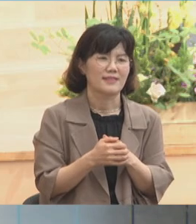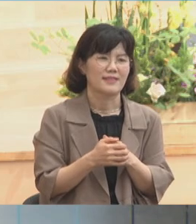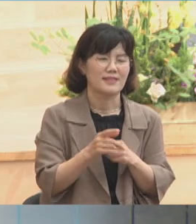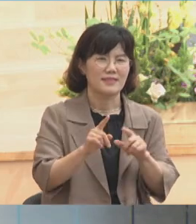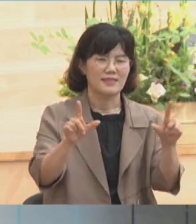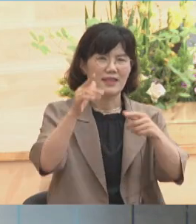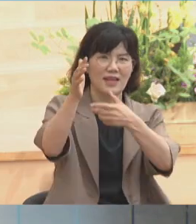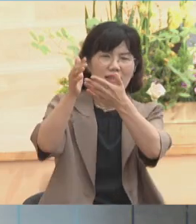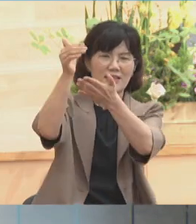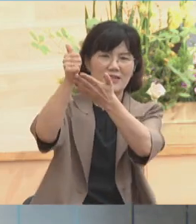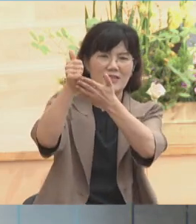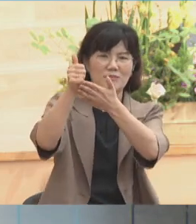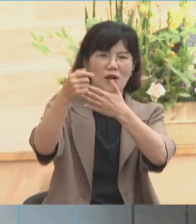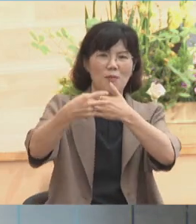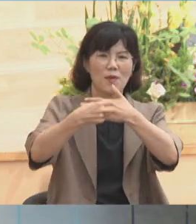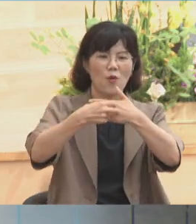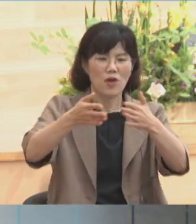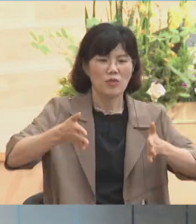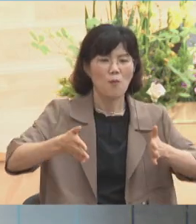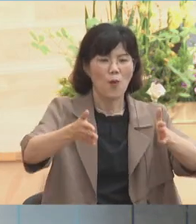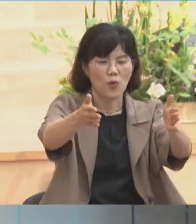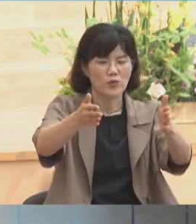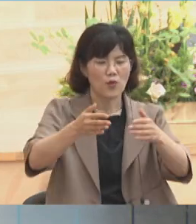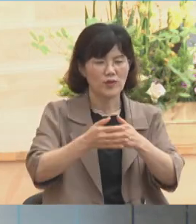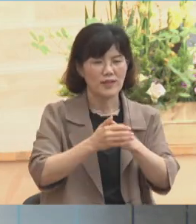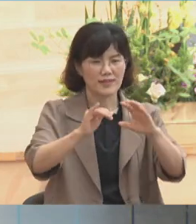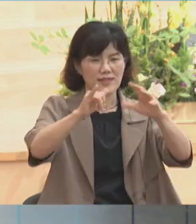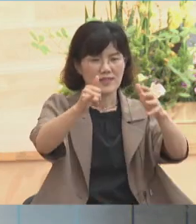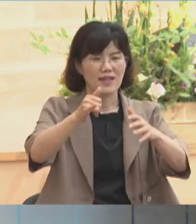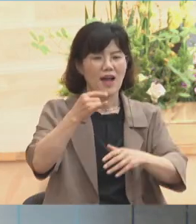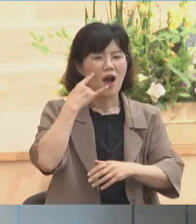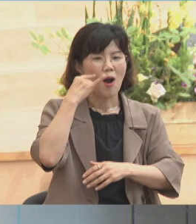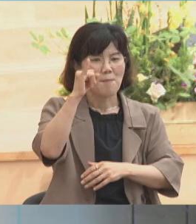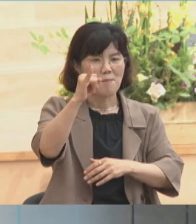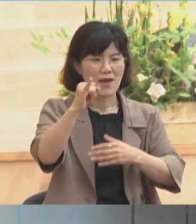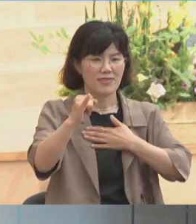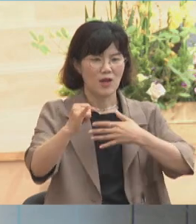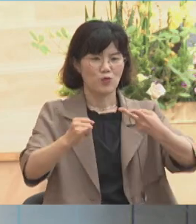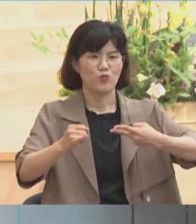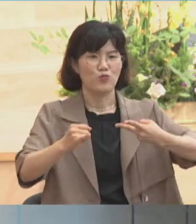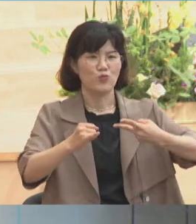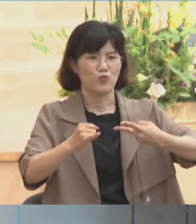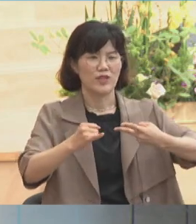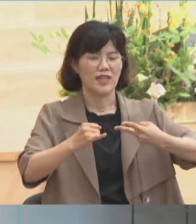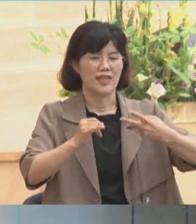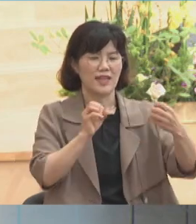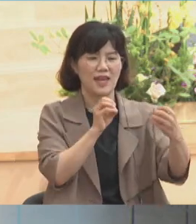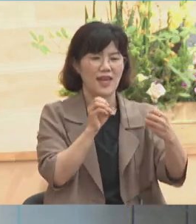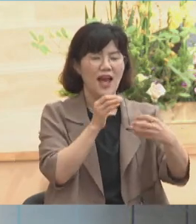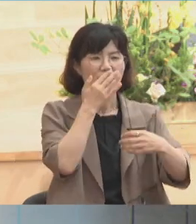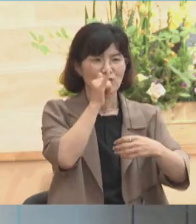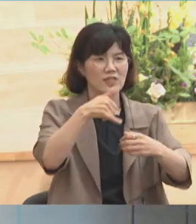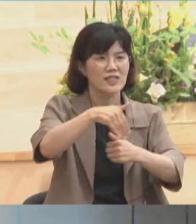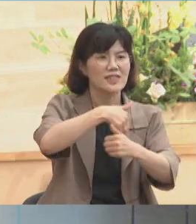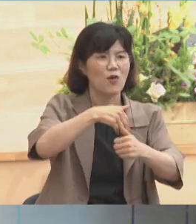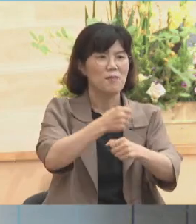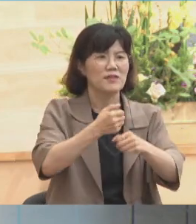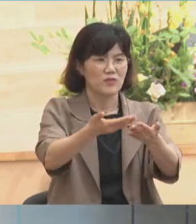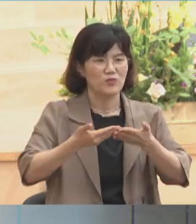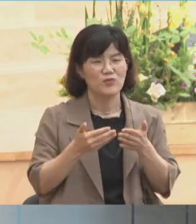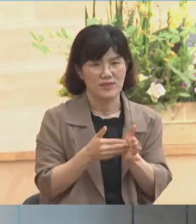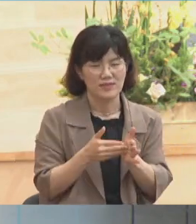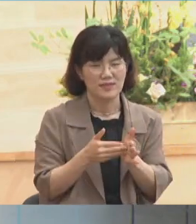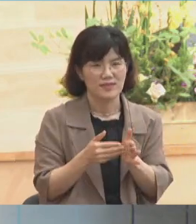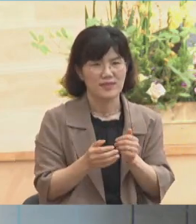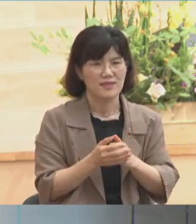그날 하나님은 병원 복도에서 세상에 엄마와 나단 둘만 있는 것 같이 이야기를 나눌 수 있도록 상황을 만들어